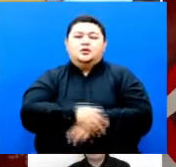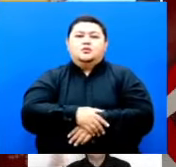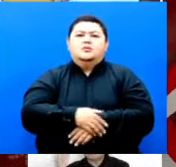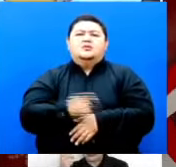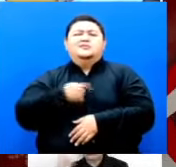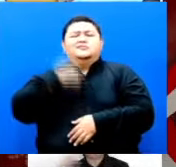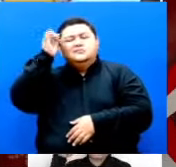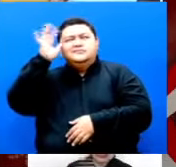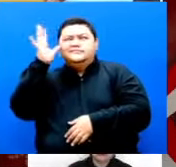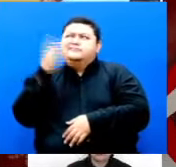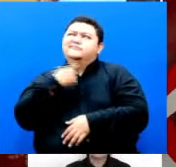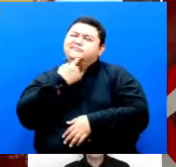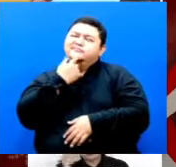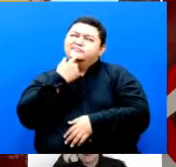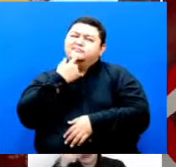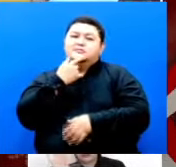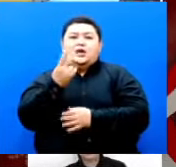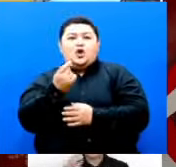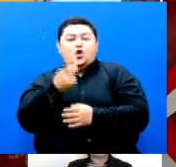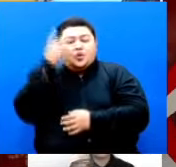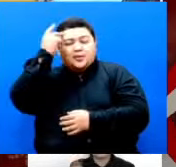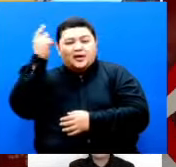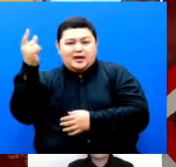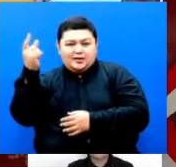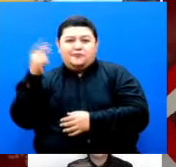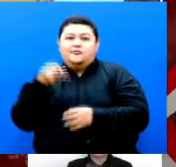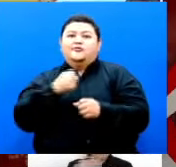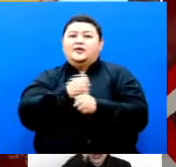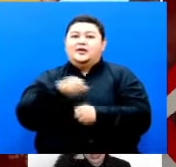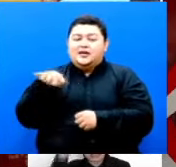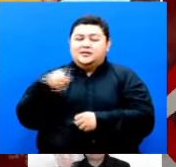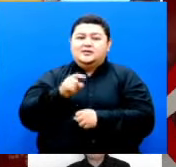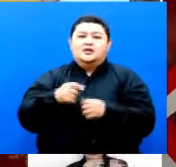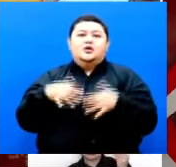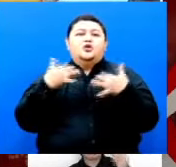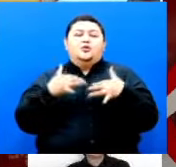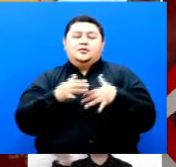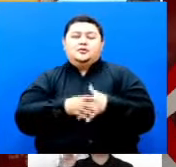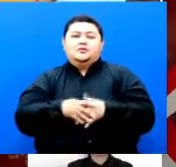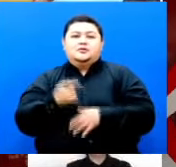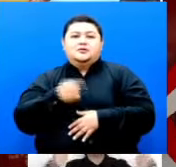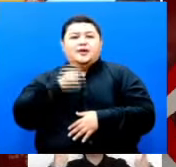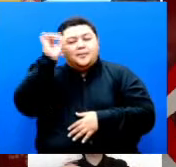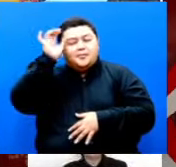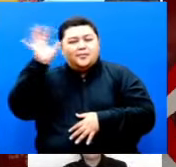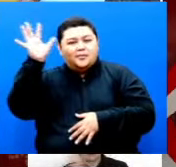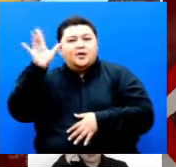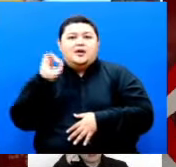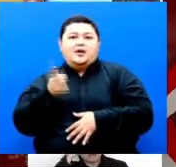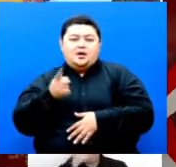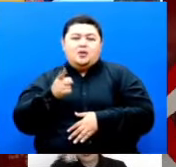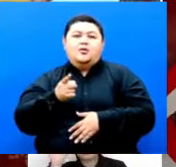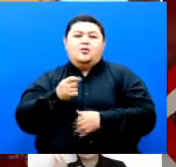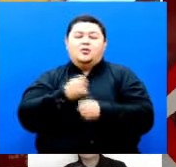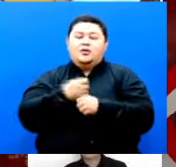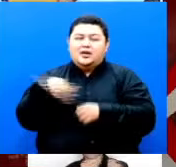bahwahal-halkecildalam ekonomikreatifditingkatGenerasiZbisamenjadi luarbiasa.Sayabahkanmembayangkanjika generasiZ